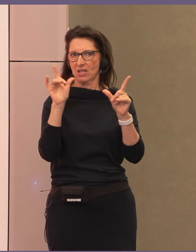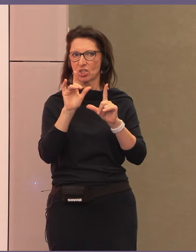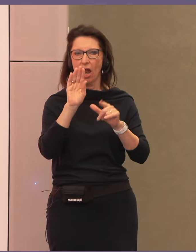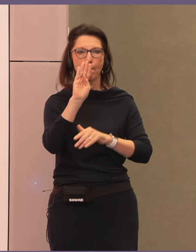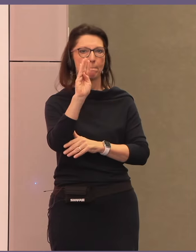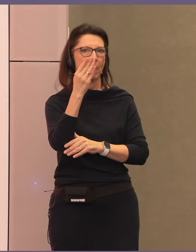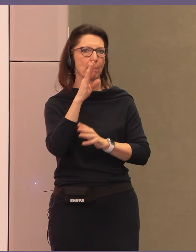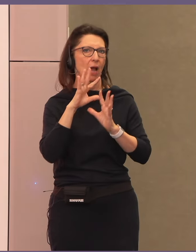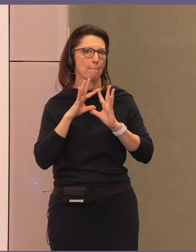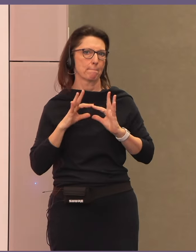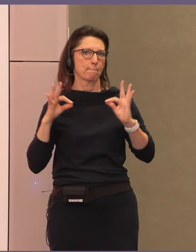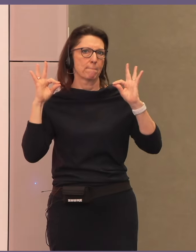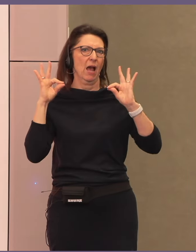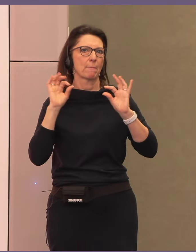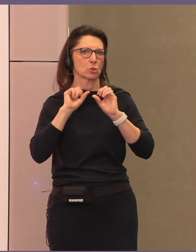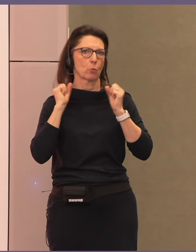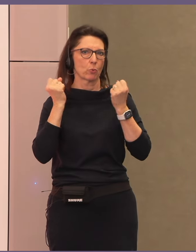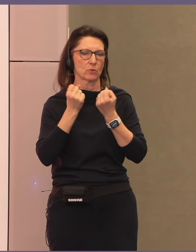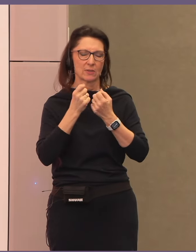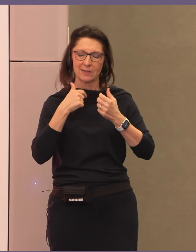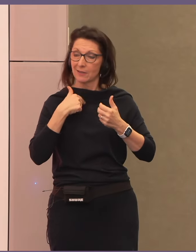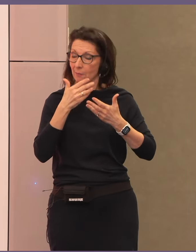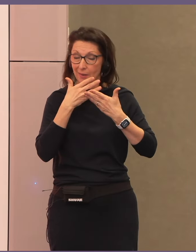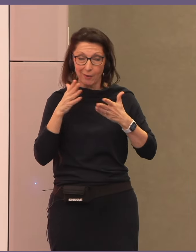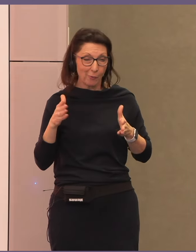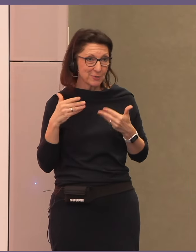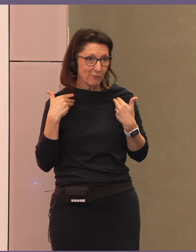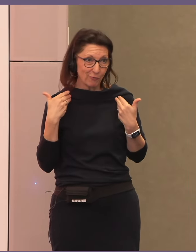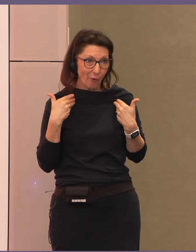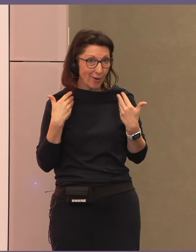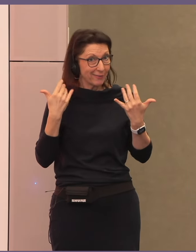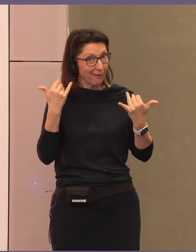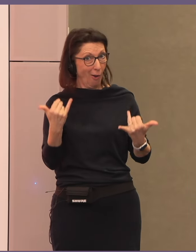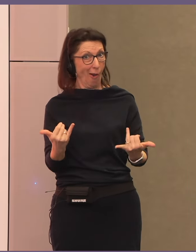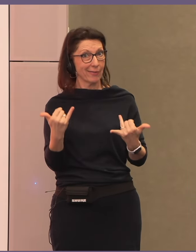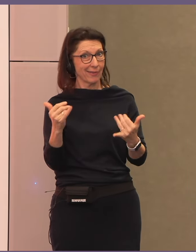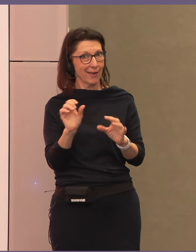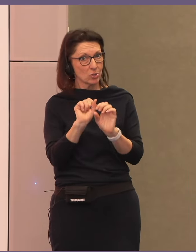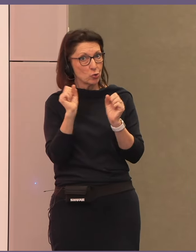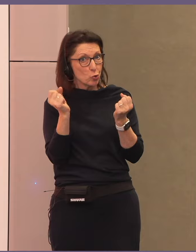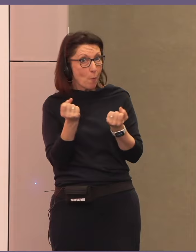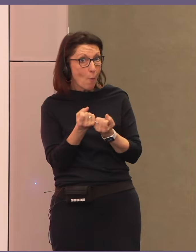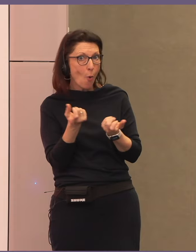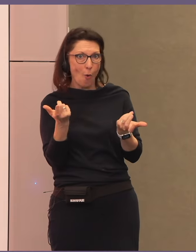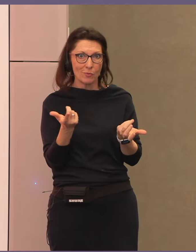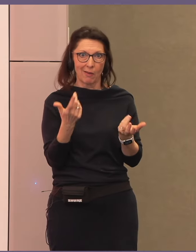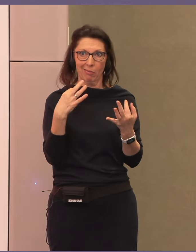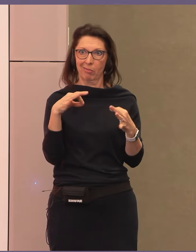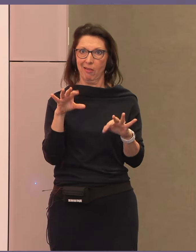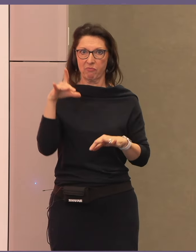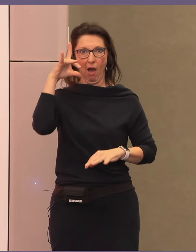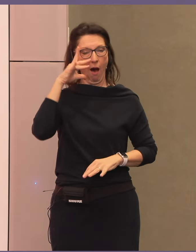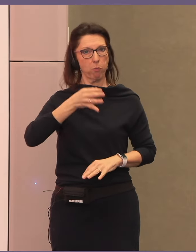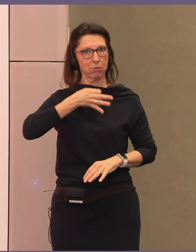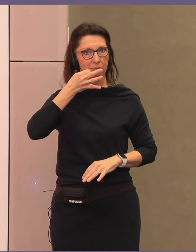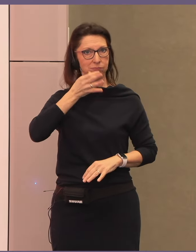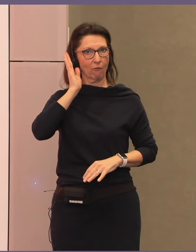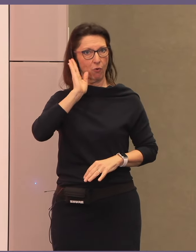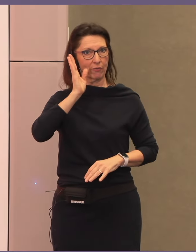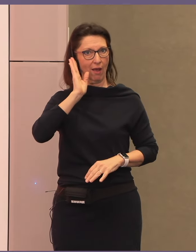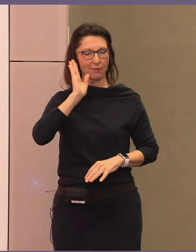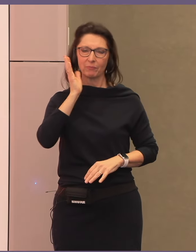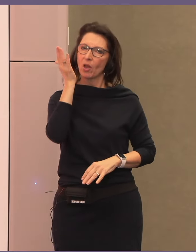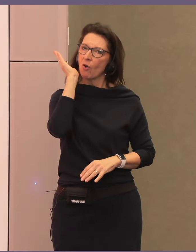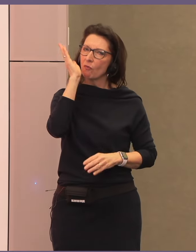mir eine ganz große Freude, im Rahmen des Symposiums ein Keynote halten zu dürfen. Der